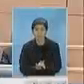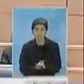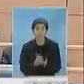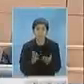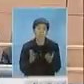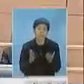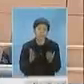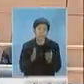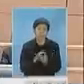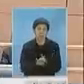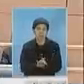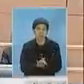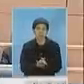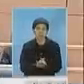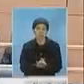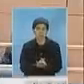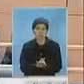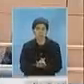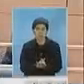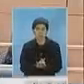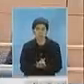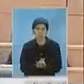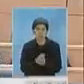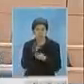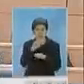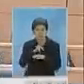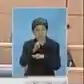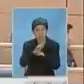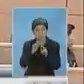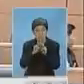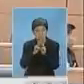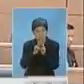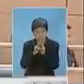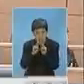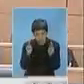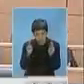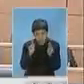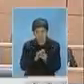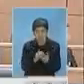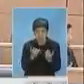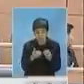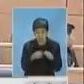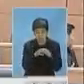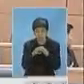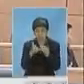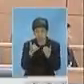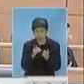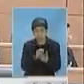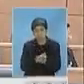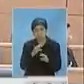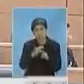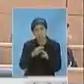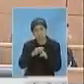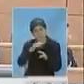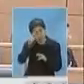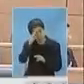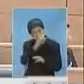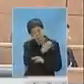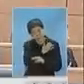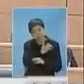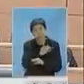นอนฮะประธานคณะกรรมการกรรมาธิการชุดนี้ชื่อพลเอกสนธิ